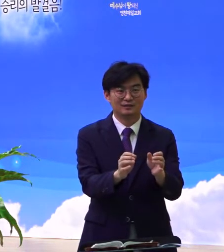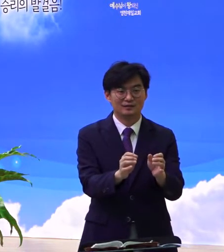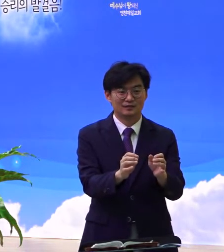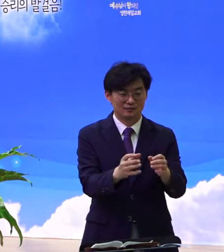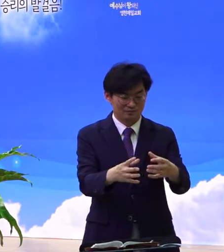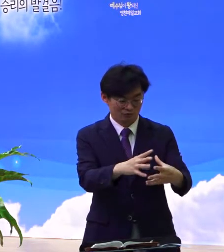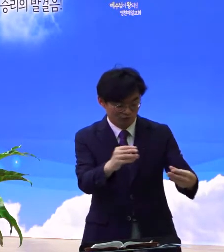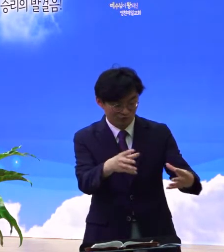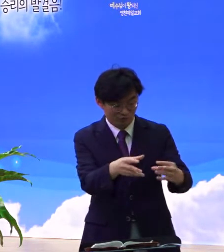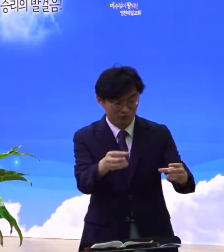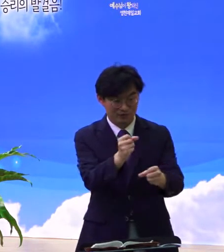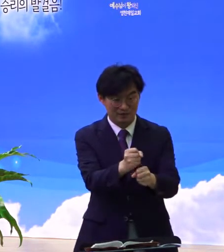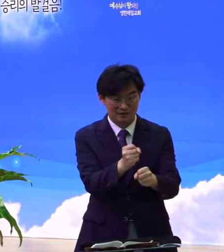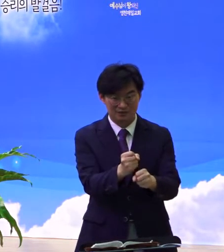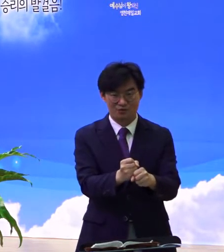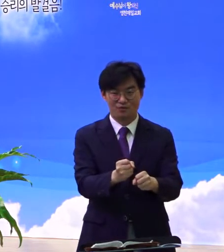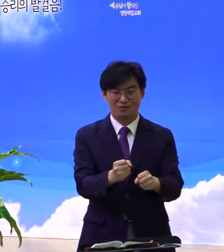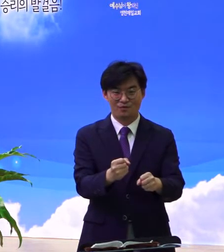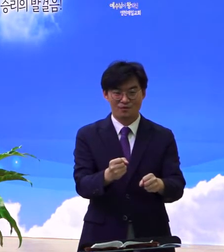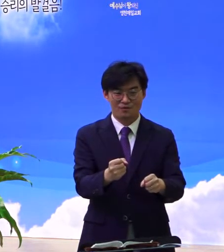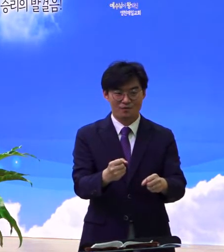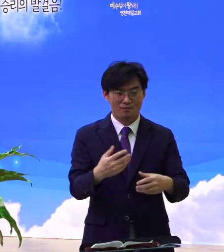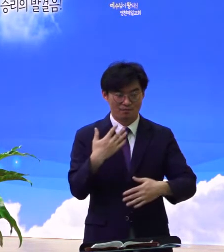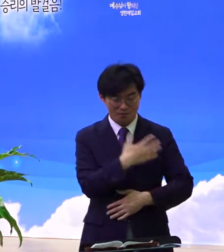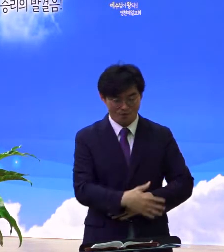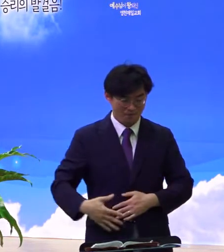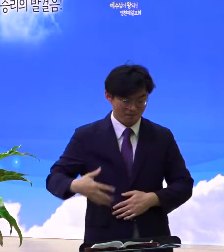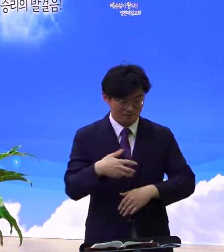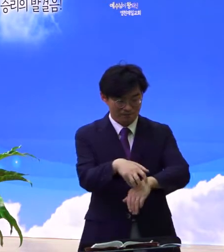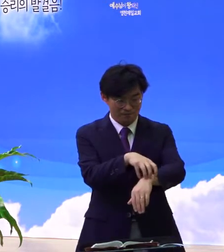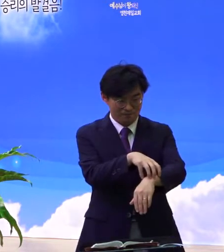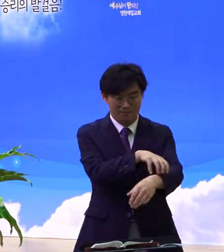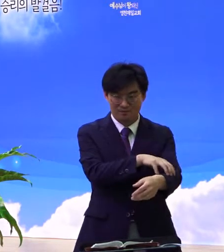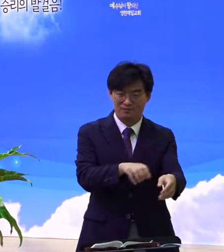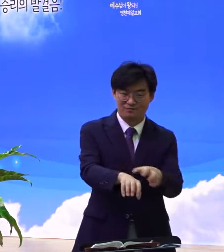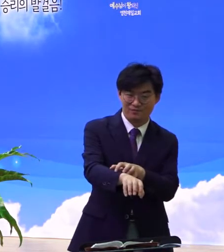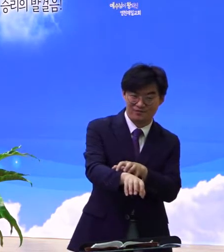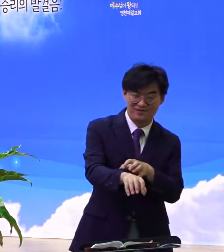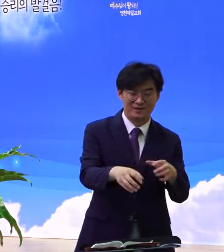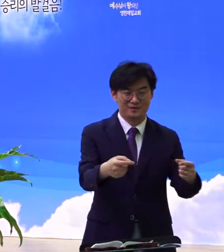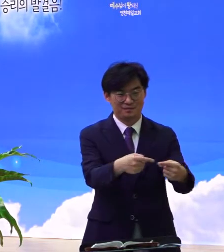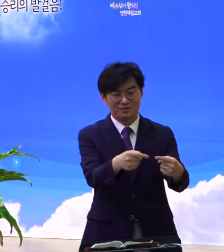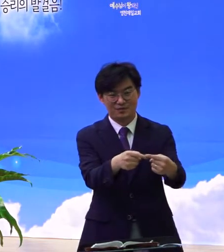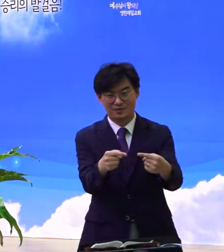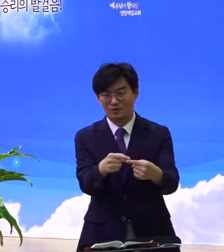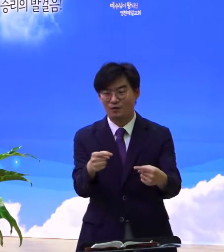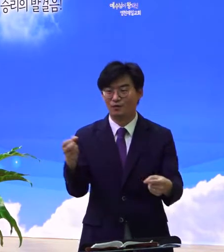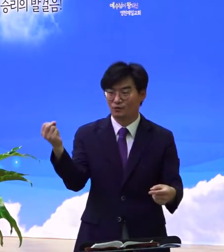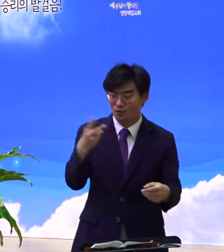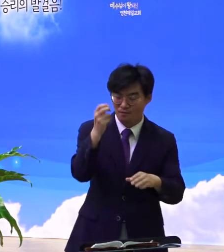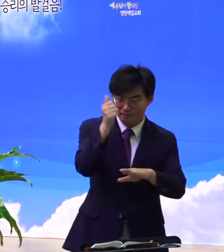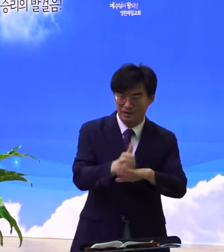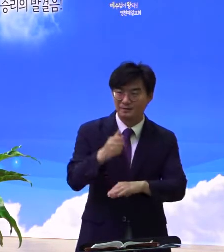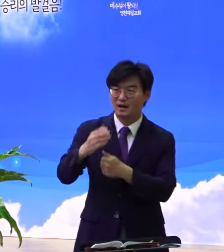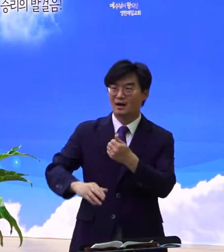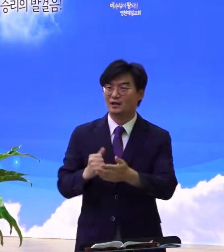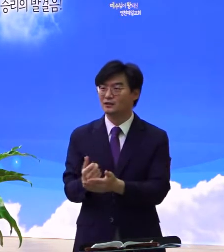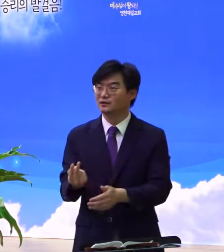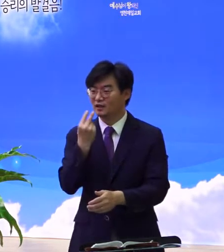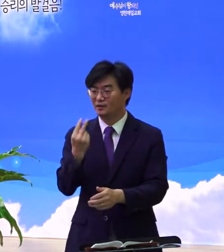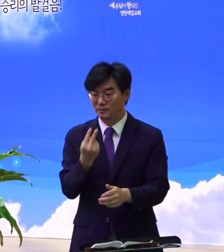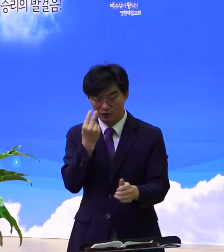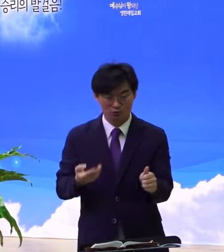힘줄이 생기고 살이 오르고 가죽이 덮이고 그리고 거기에 하나님의 생기가 불어